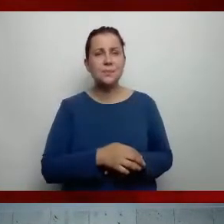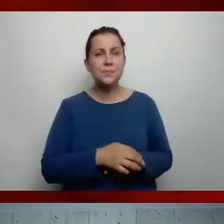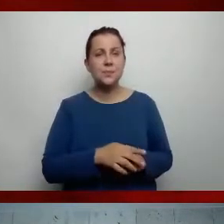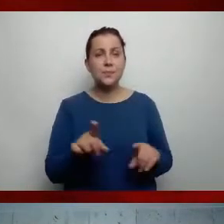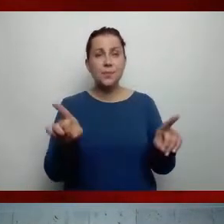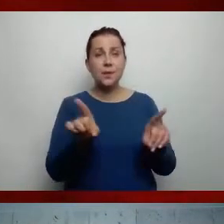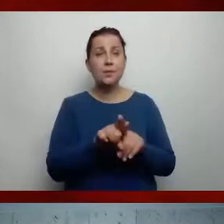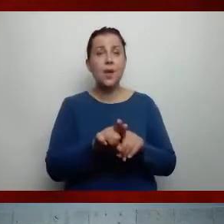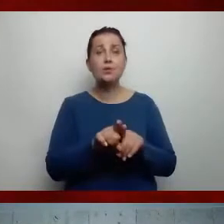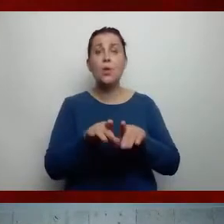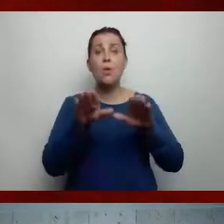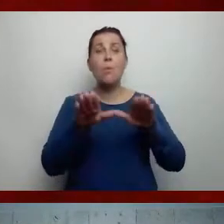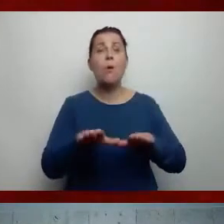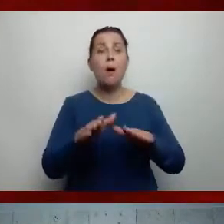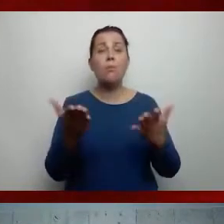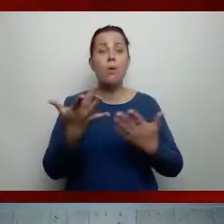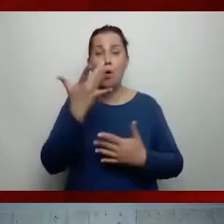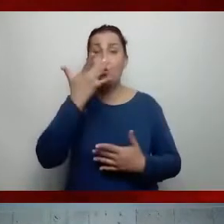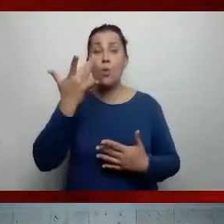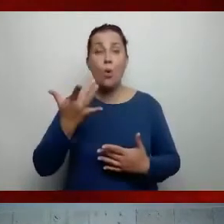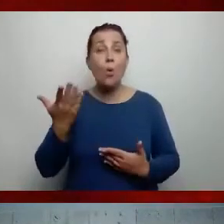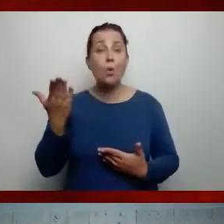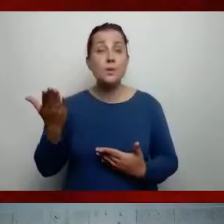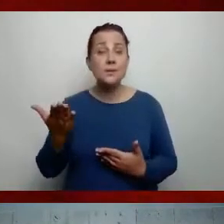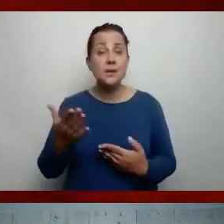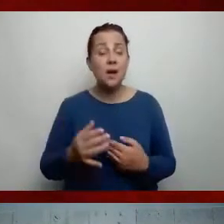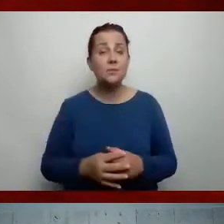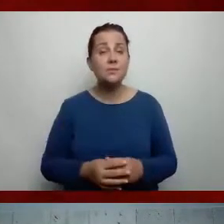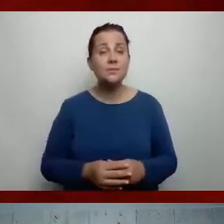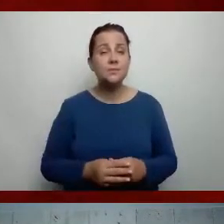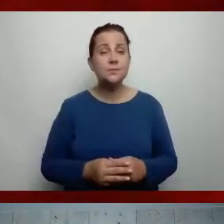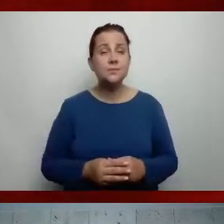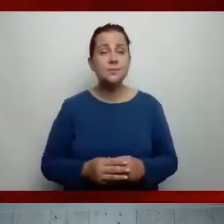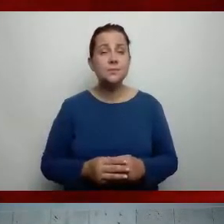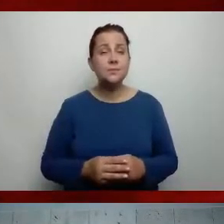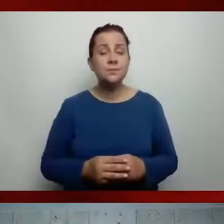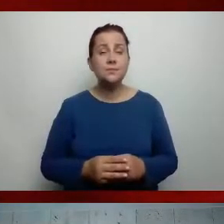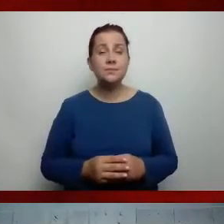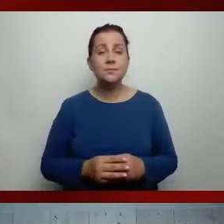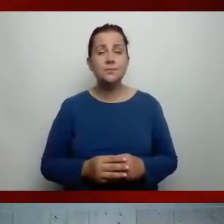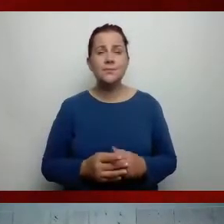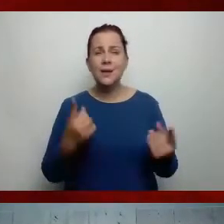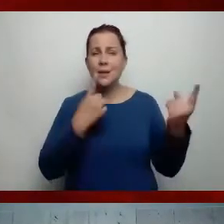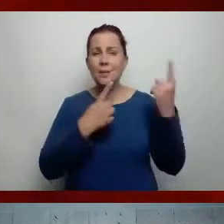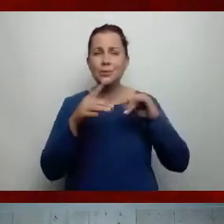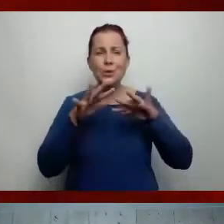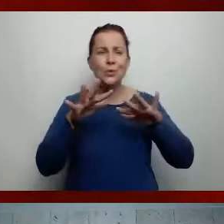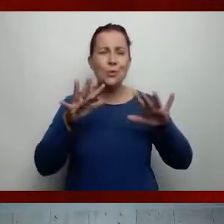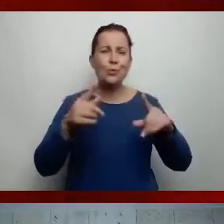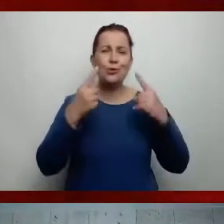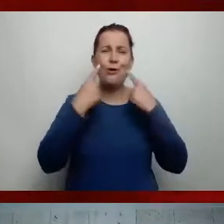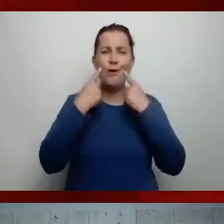jego pobytu w Rosji, to myślę, że narosło tu wiele różnych legend.